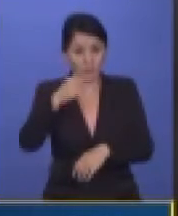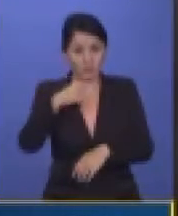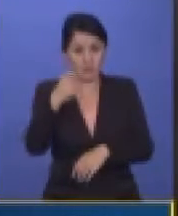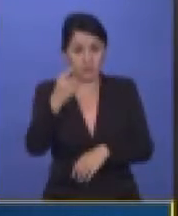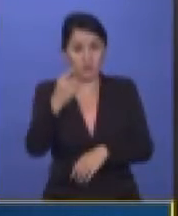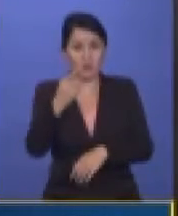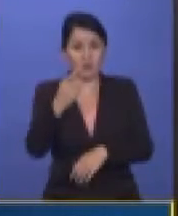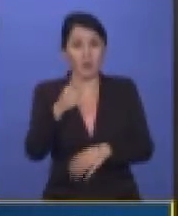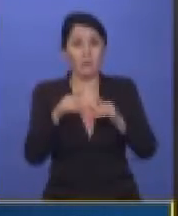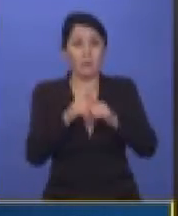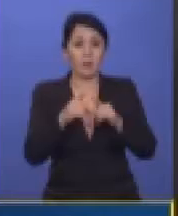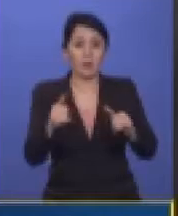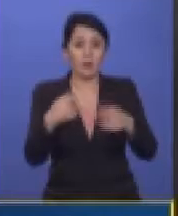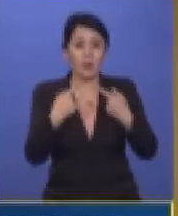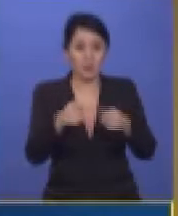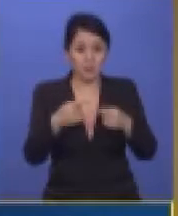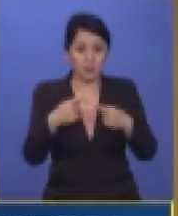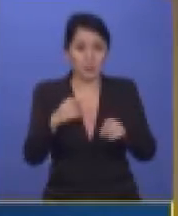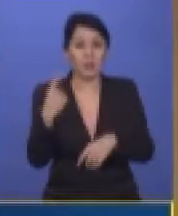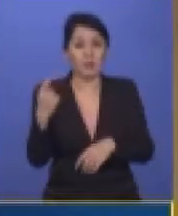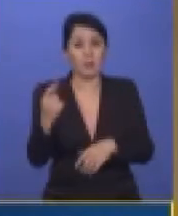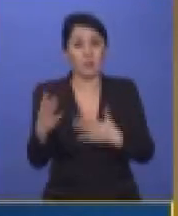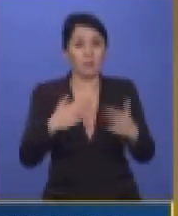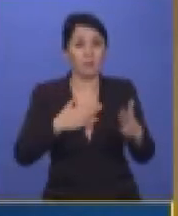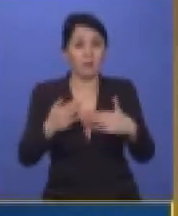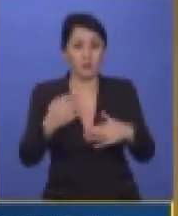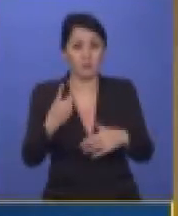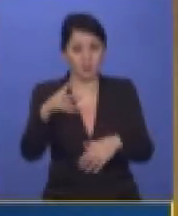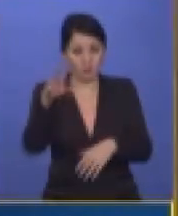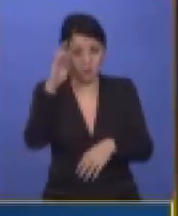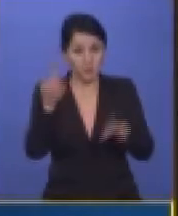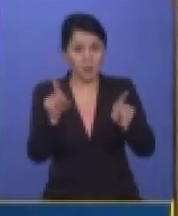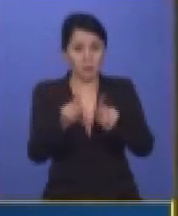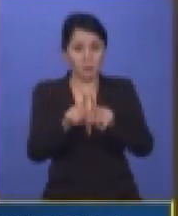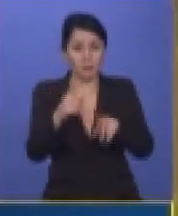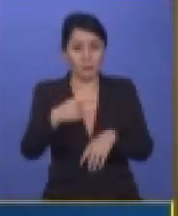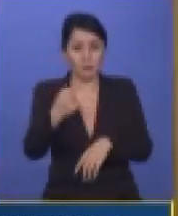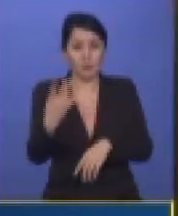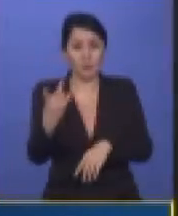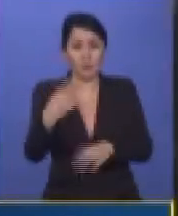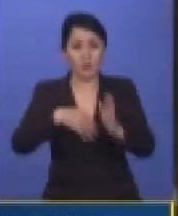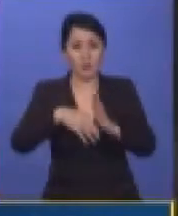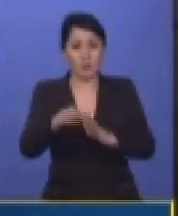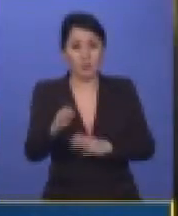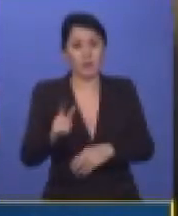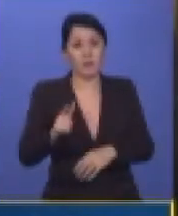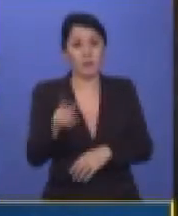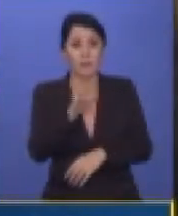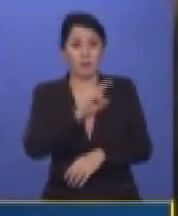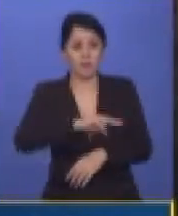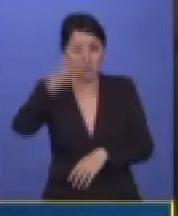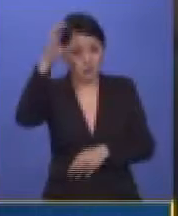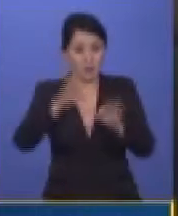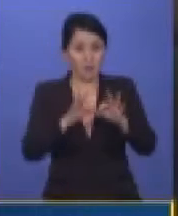высказали удовлетворение развитием торгово-экономических отношений двух стран, а также отметили необходимость укрепления взаимодействия